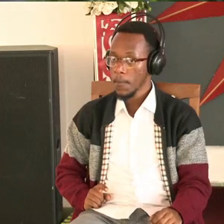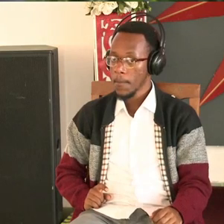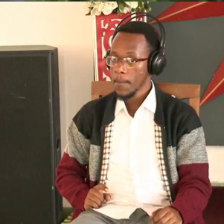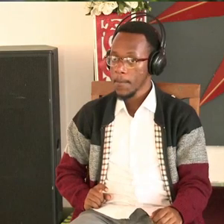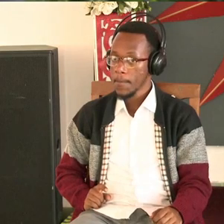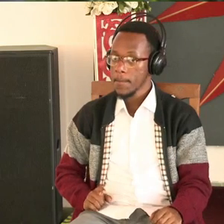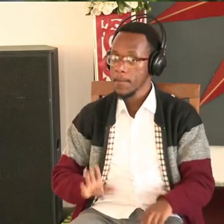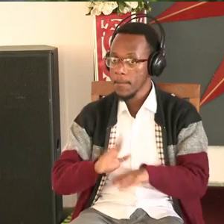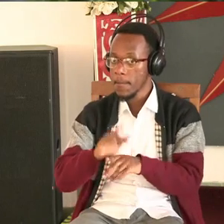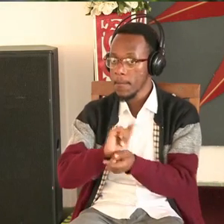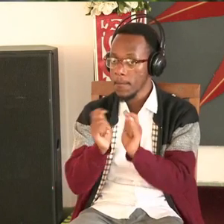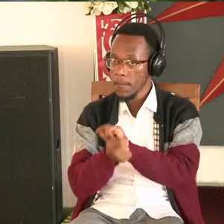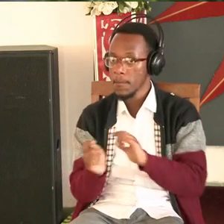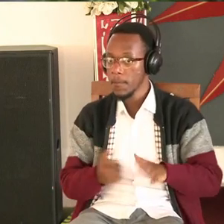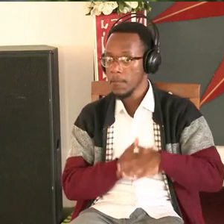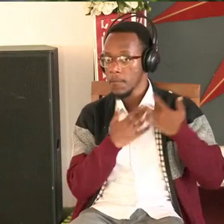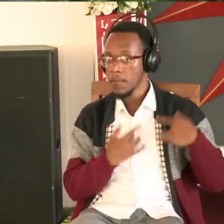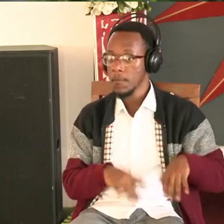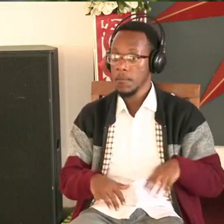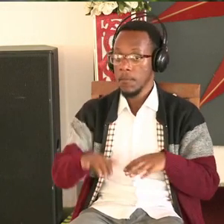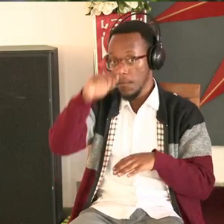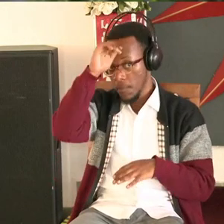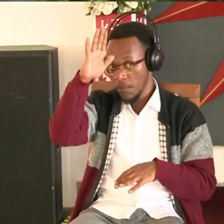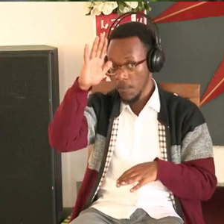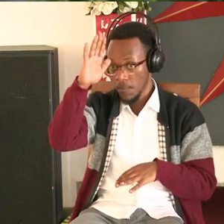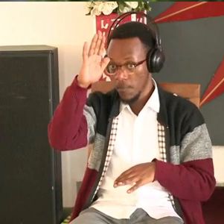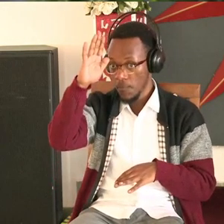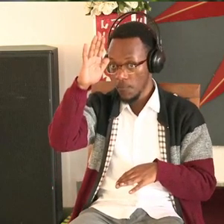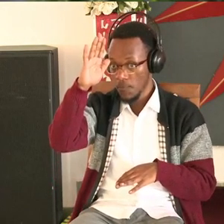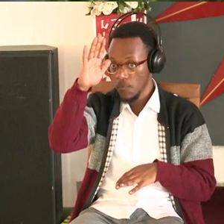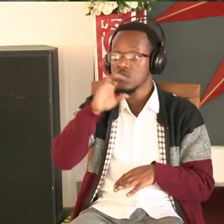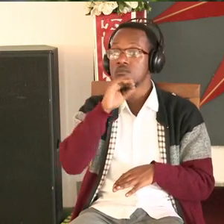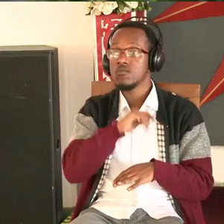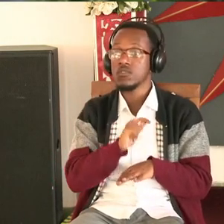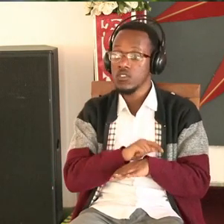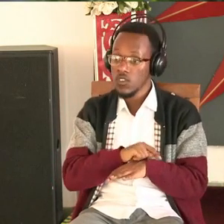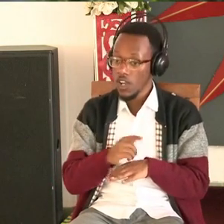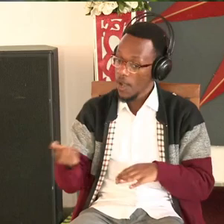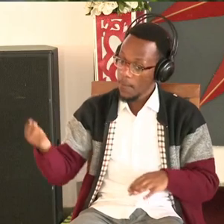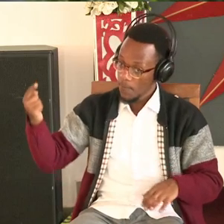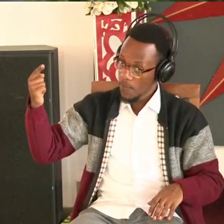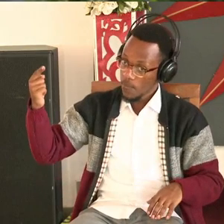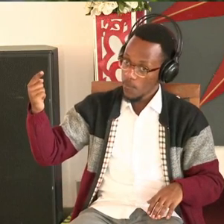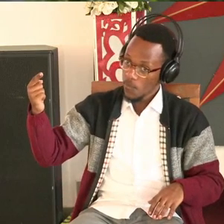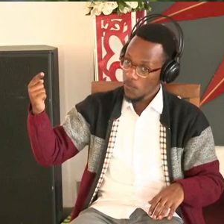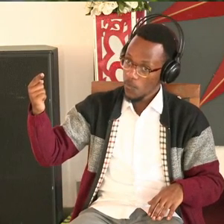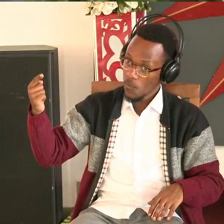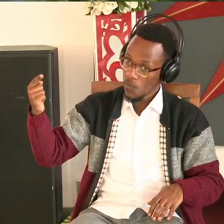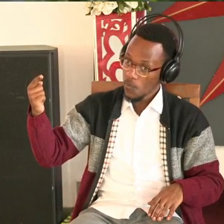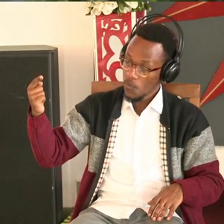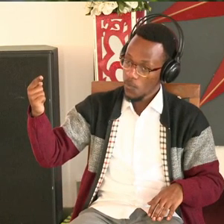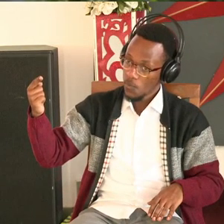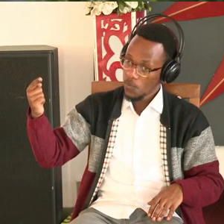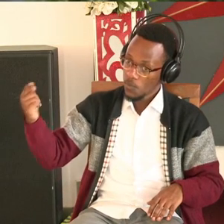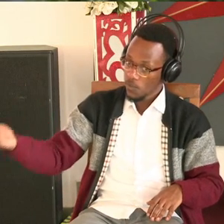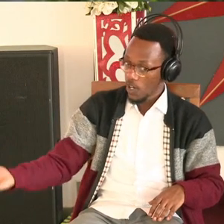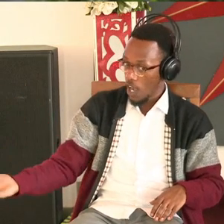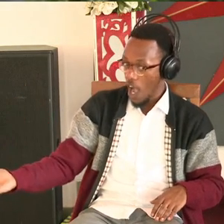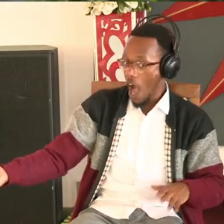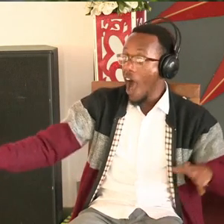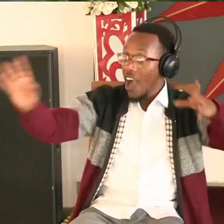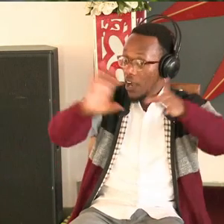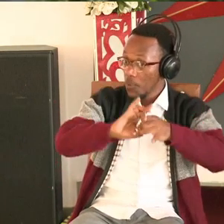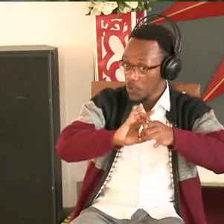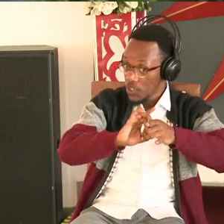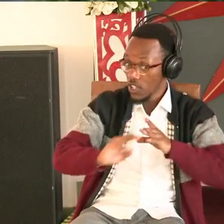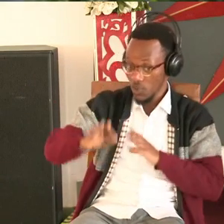agahindura imitima ya ba data bo mu isezerano rya kera, akayizana ku kwizera kw'abana bo mu